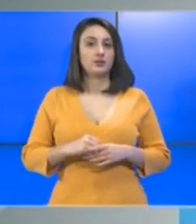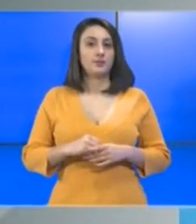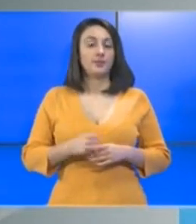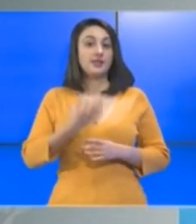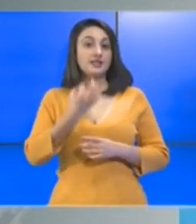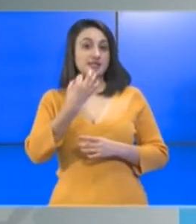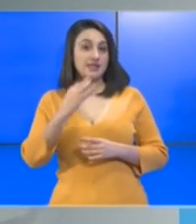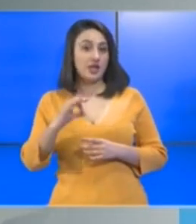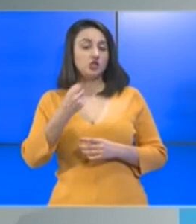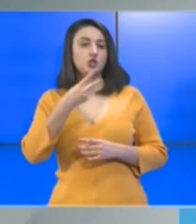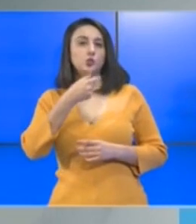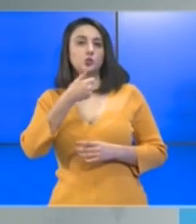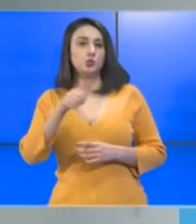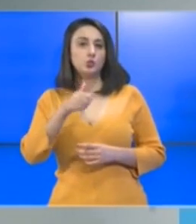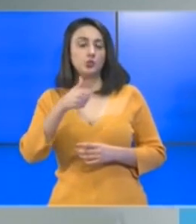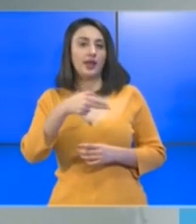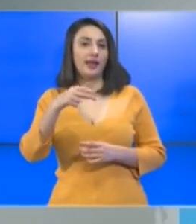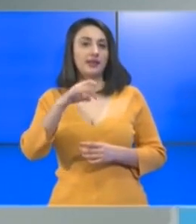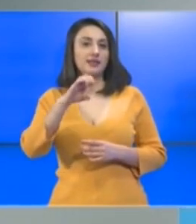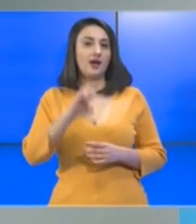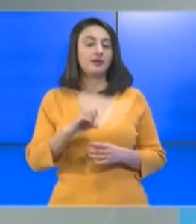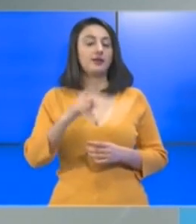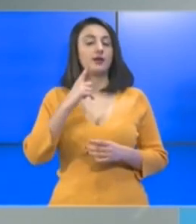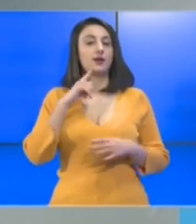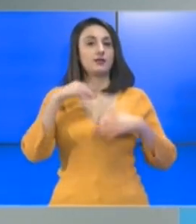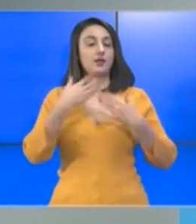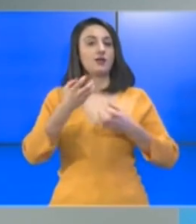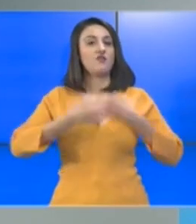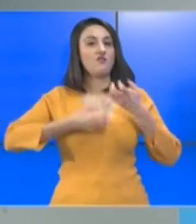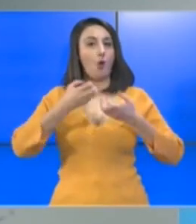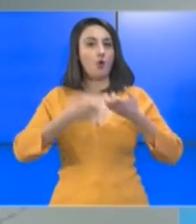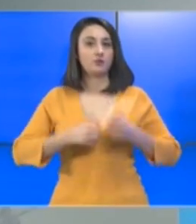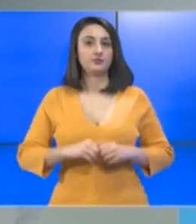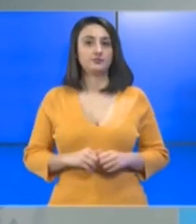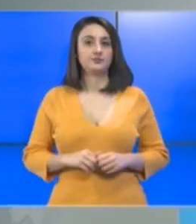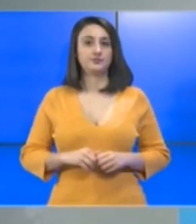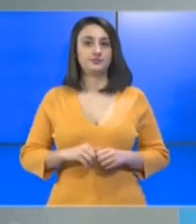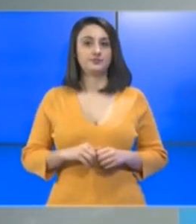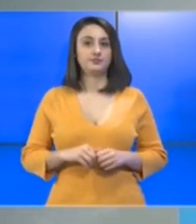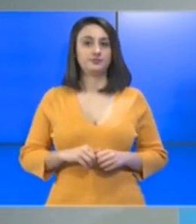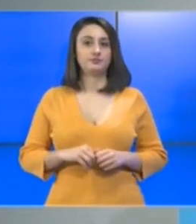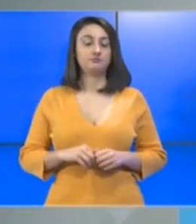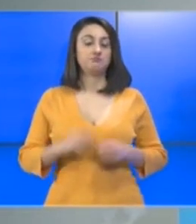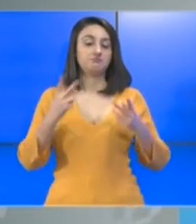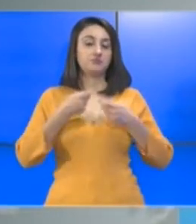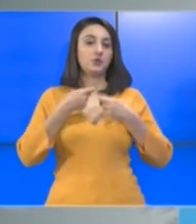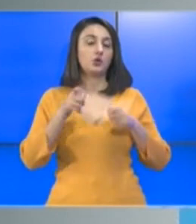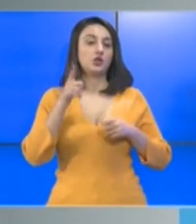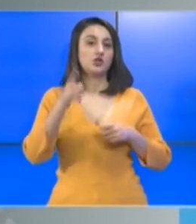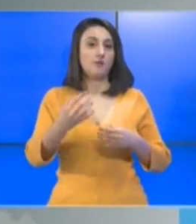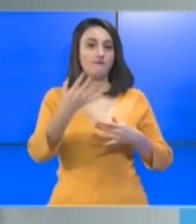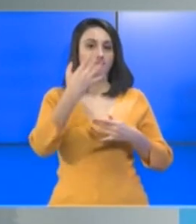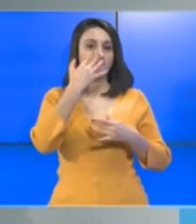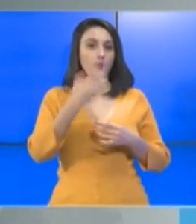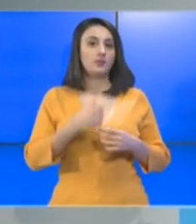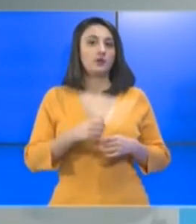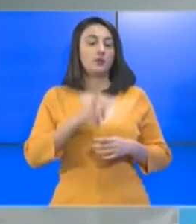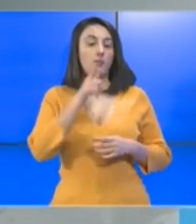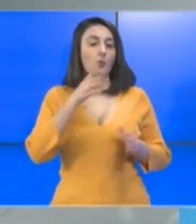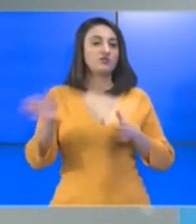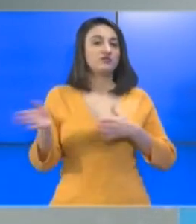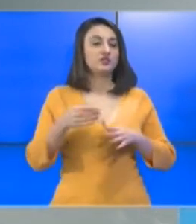de hectare au fost date foc, au ars. Vă dați seama că tot acest fum, pe un